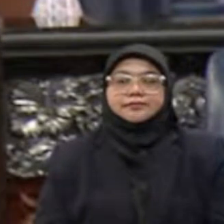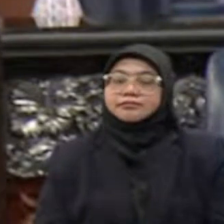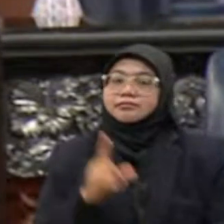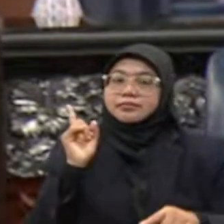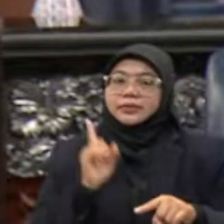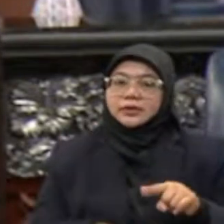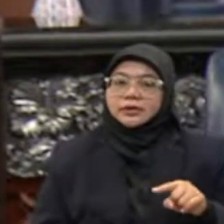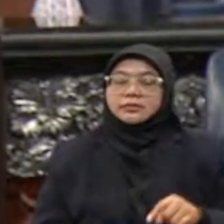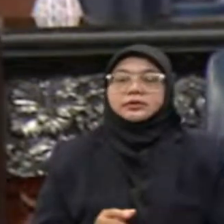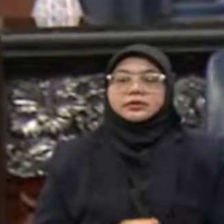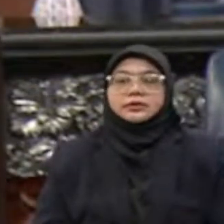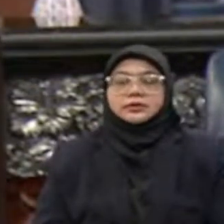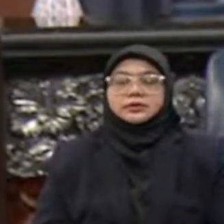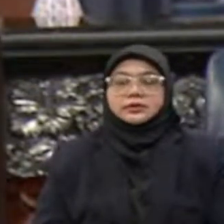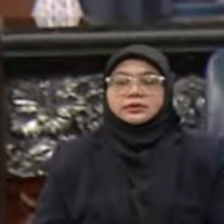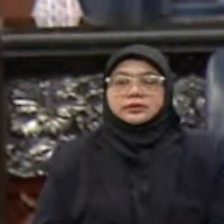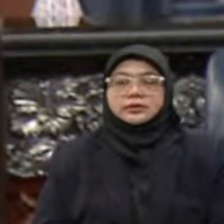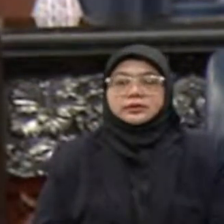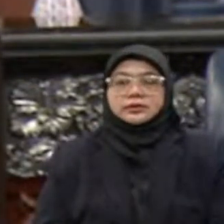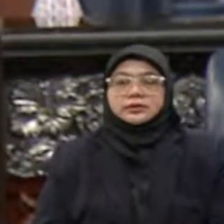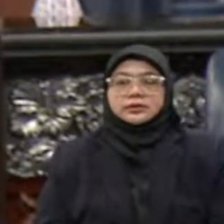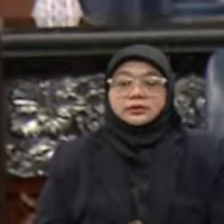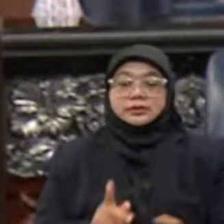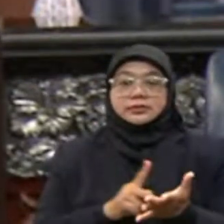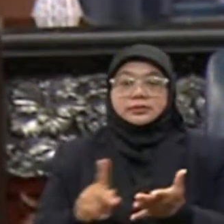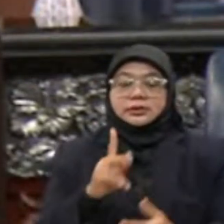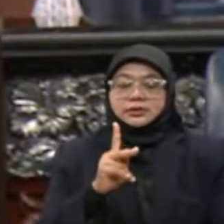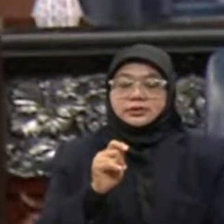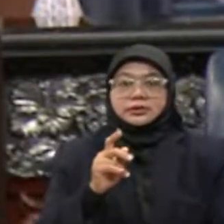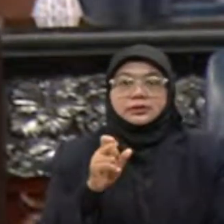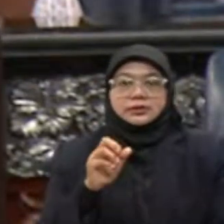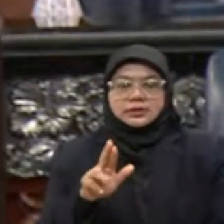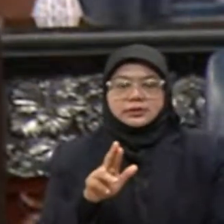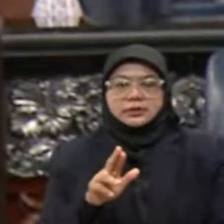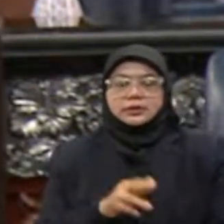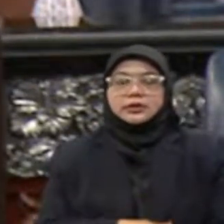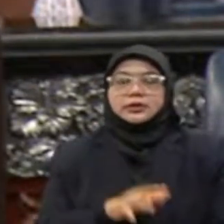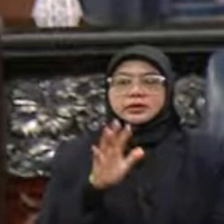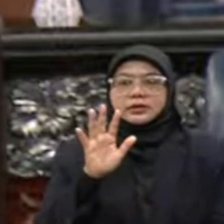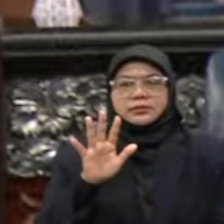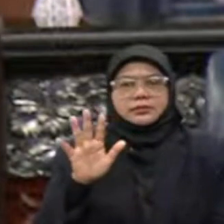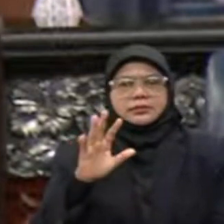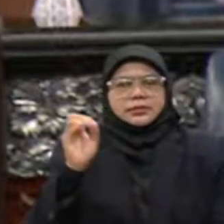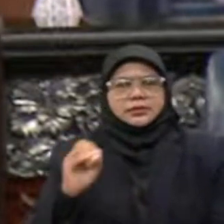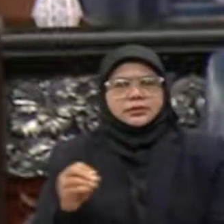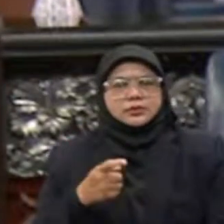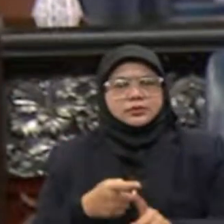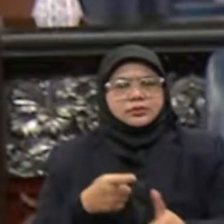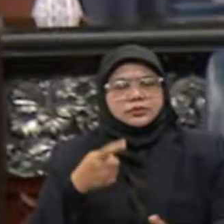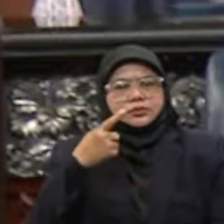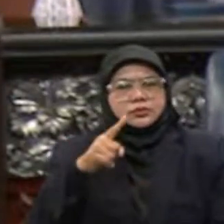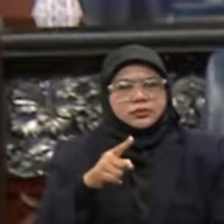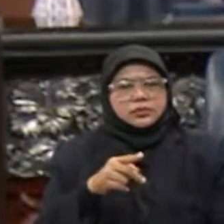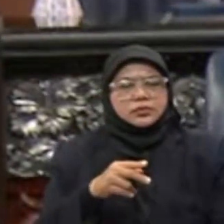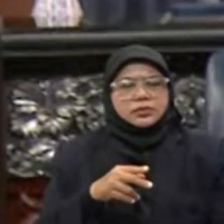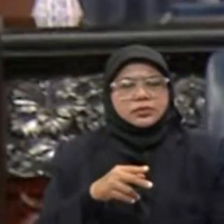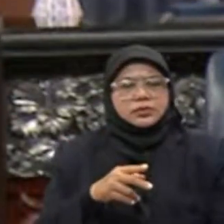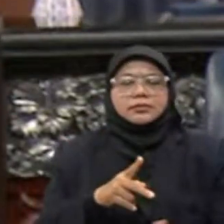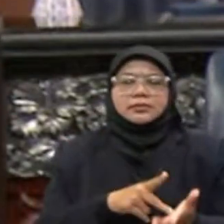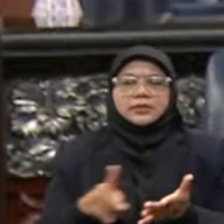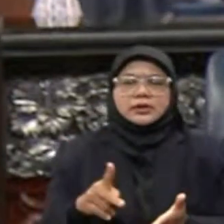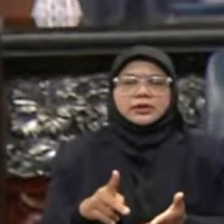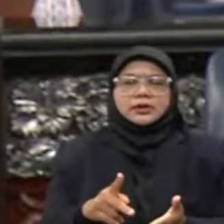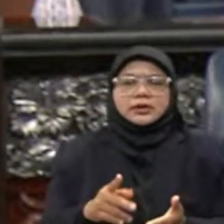boleh kadar yang dibayar lebih dari 1500 kepada hasil untuk membayar khidmat hutang itu juga